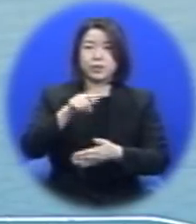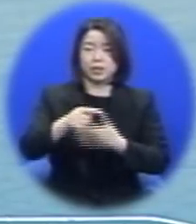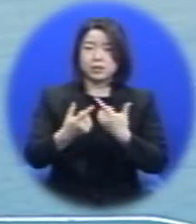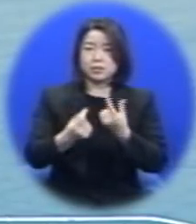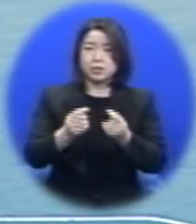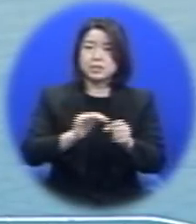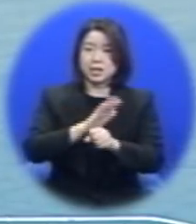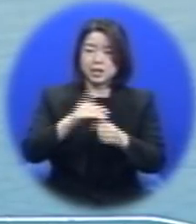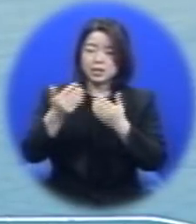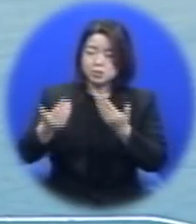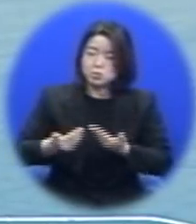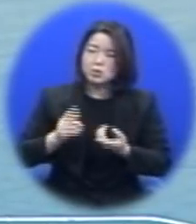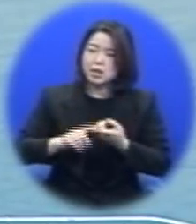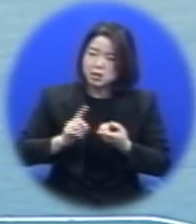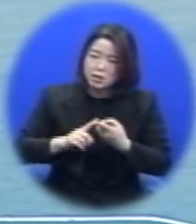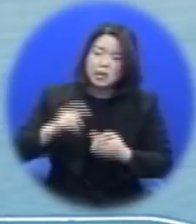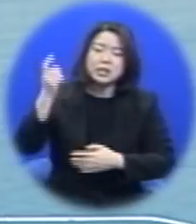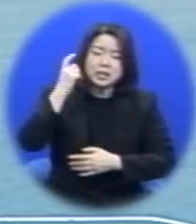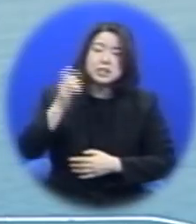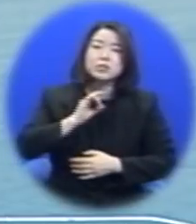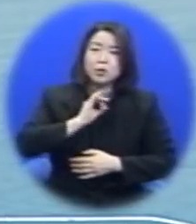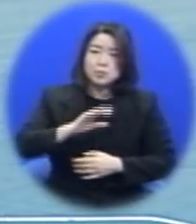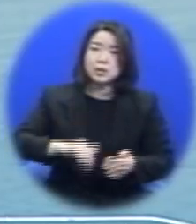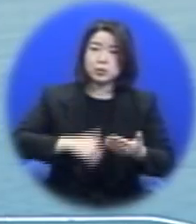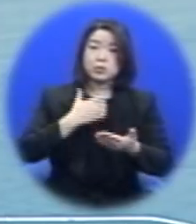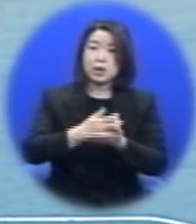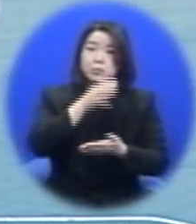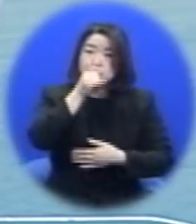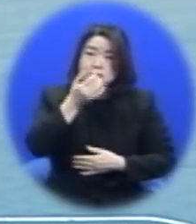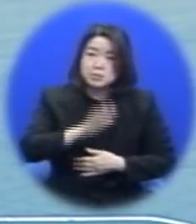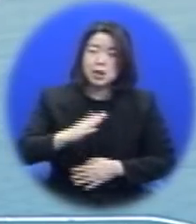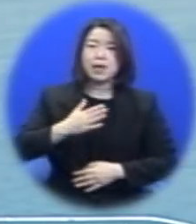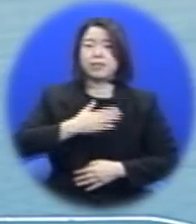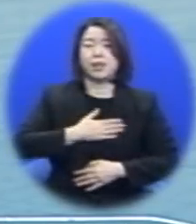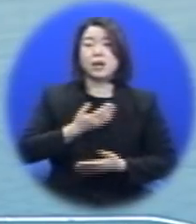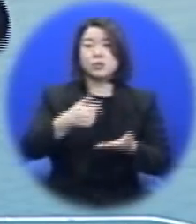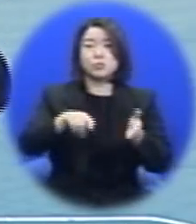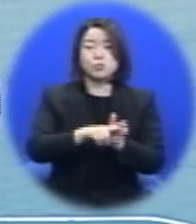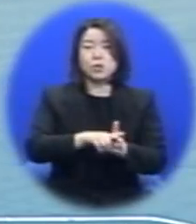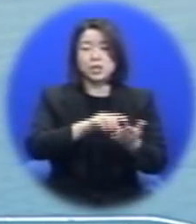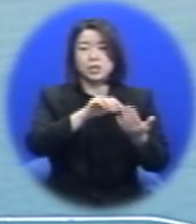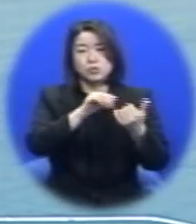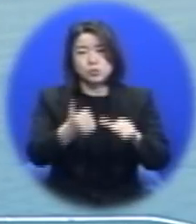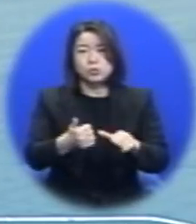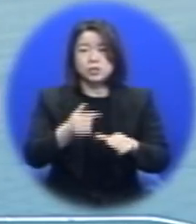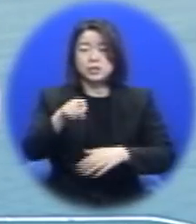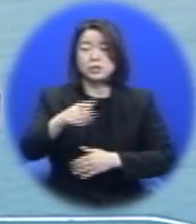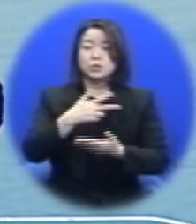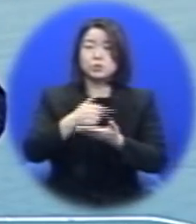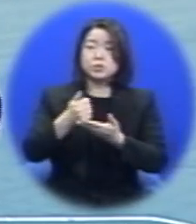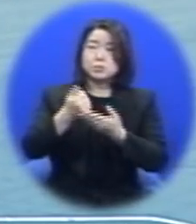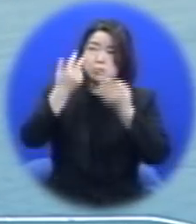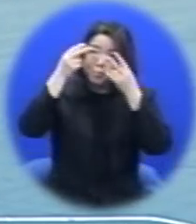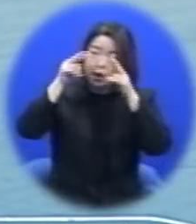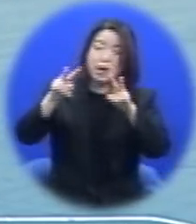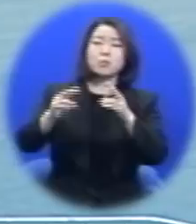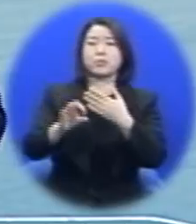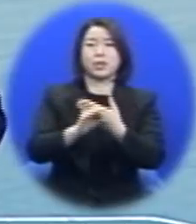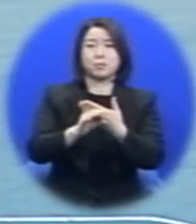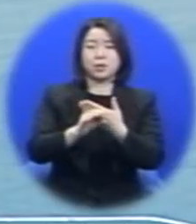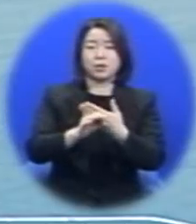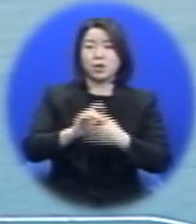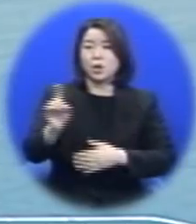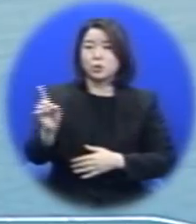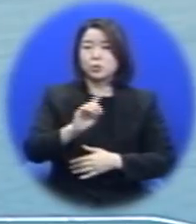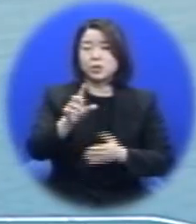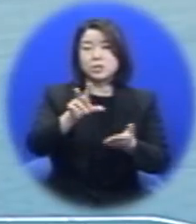사랑하셨다 하는 것만 듣는 것도 감동적이지만 나를 위해서 죽으신 그 주님을 바라본다면 도대체